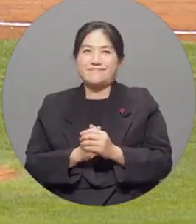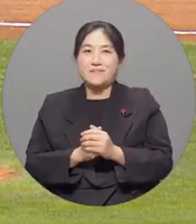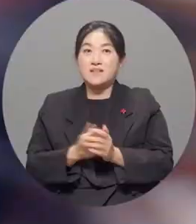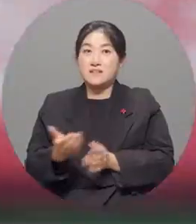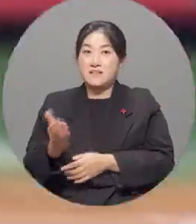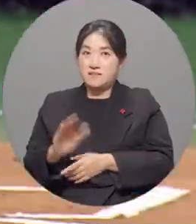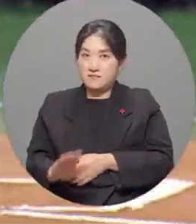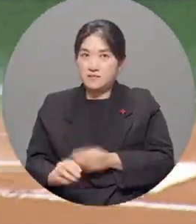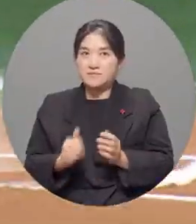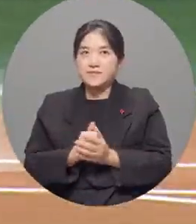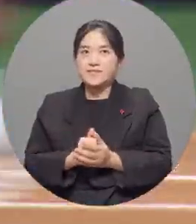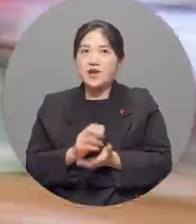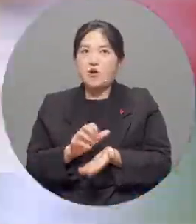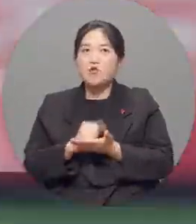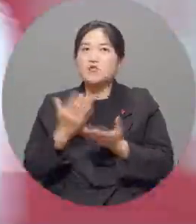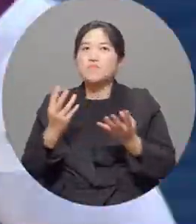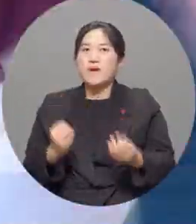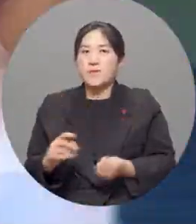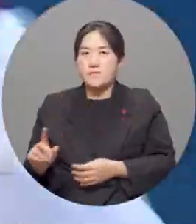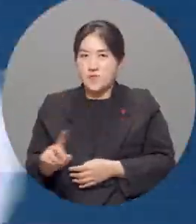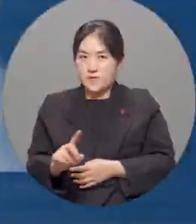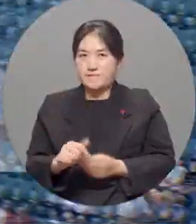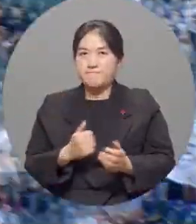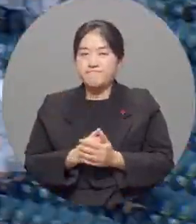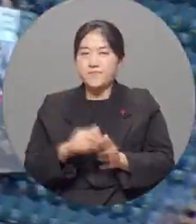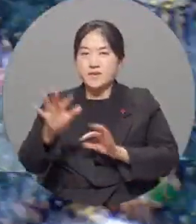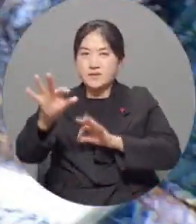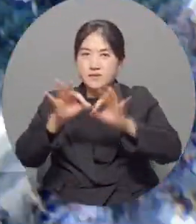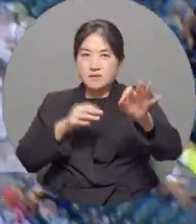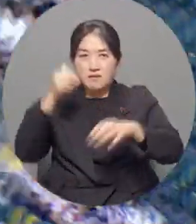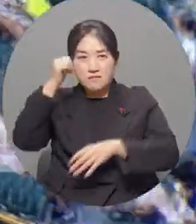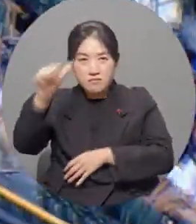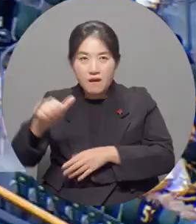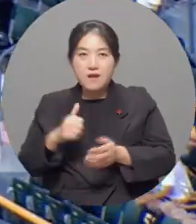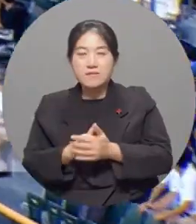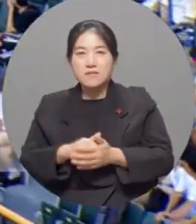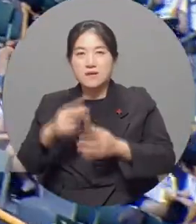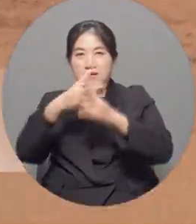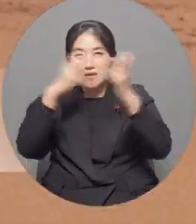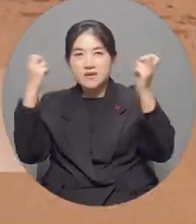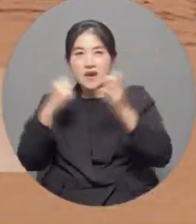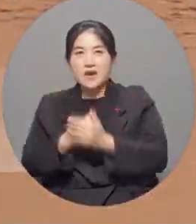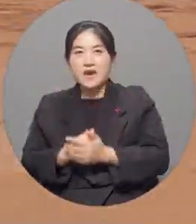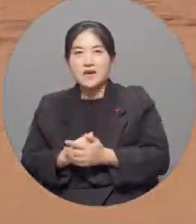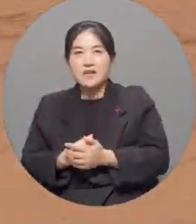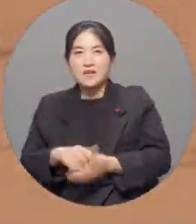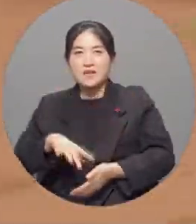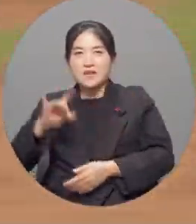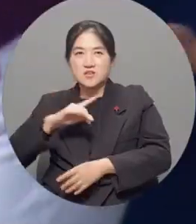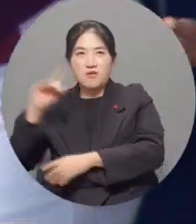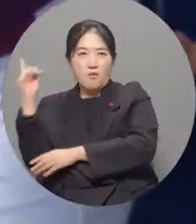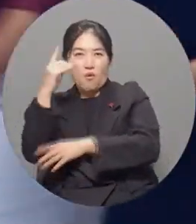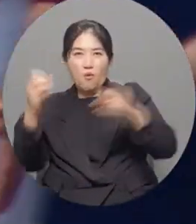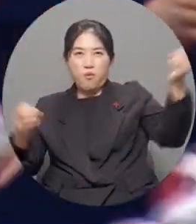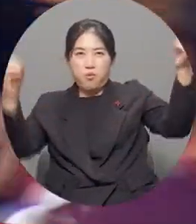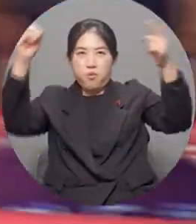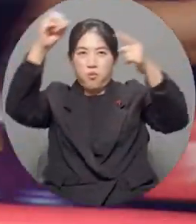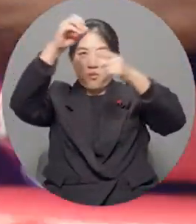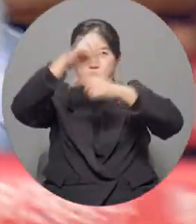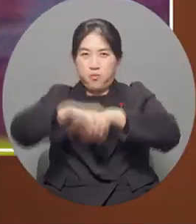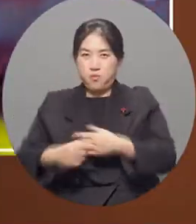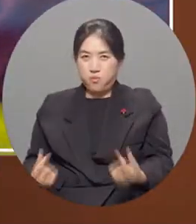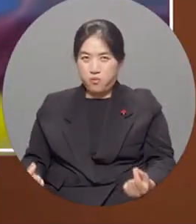하지만 그만큼 얻은 것도 많았습니다. 트레이드 닷새 만에 잠실에서 터뜨린 데뷔 첫 홈런이 그